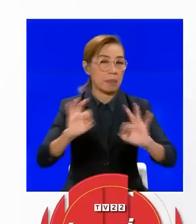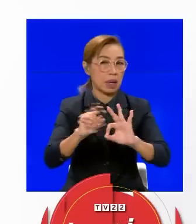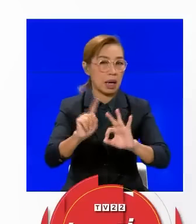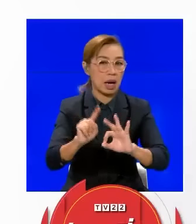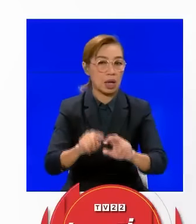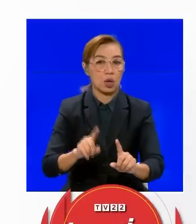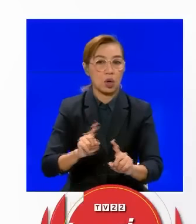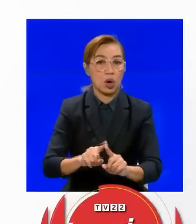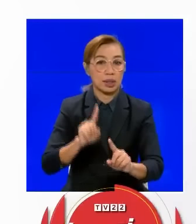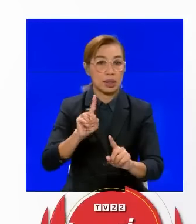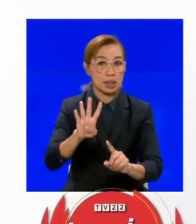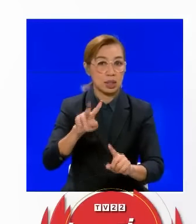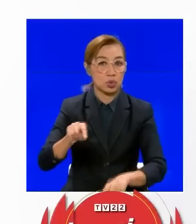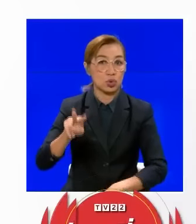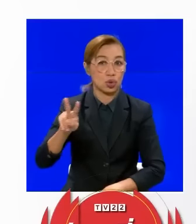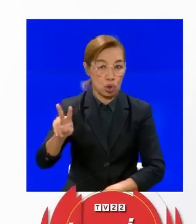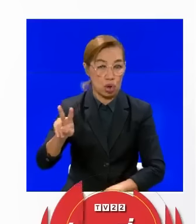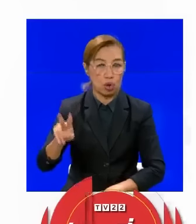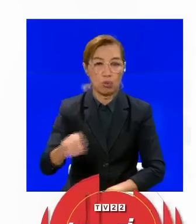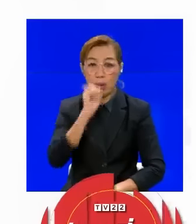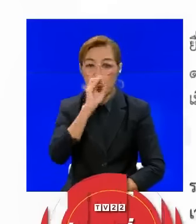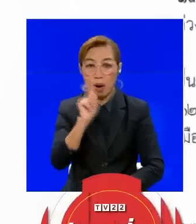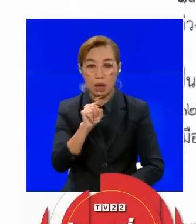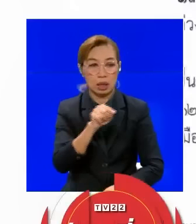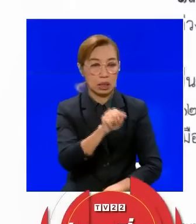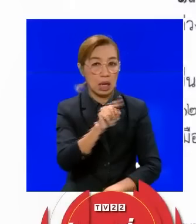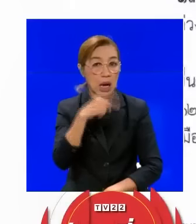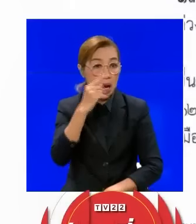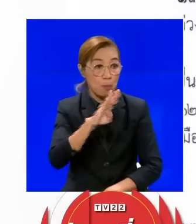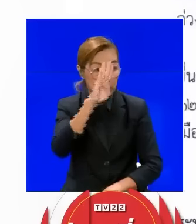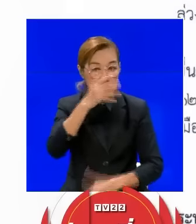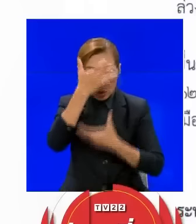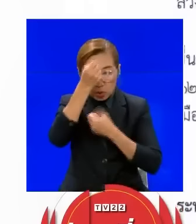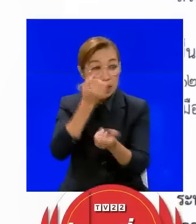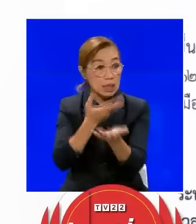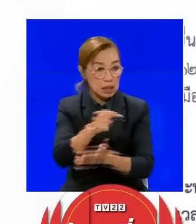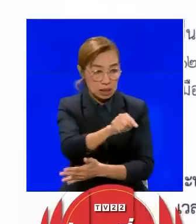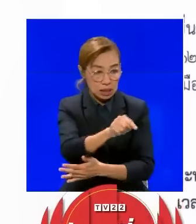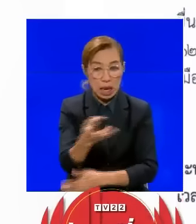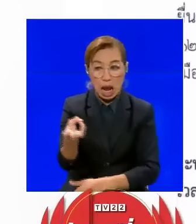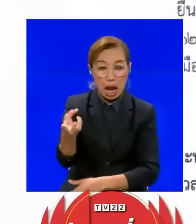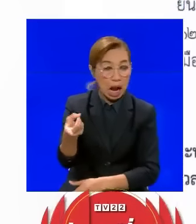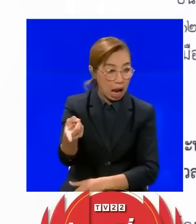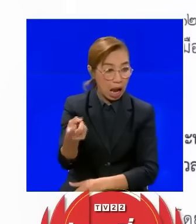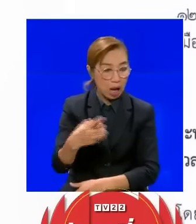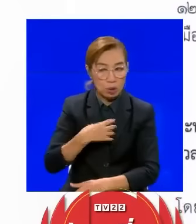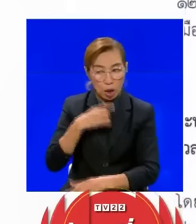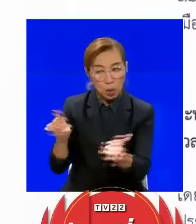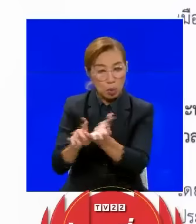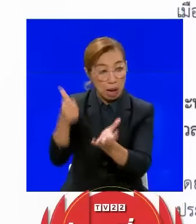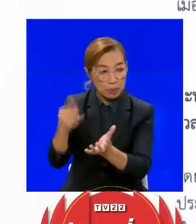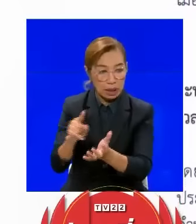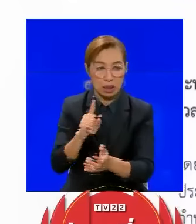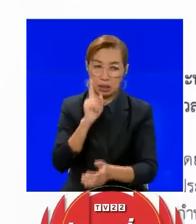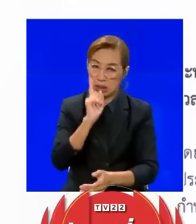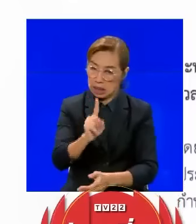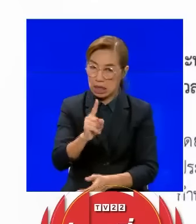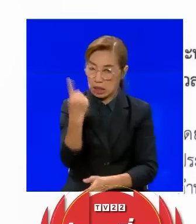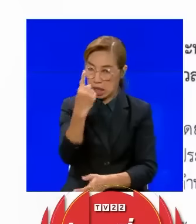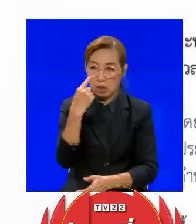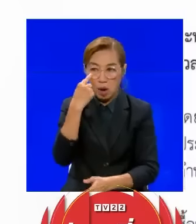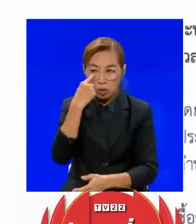ข้อ 4.2 เนี่ยล่ะค่ะออกมาระบุว่าให้ผู้ประมูลดูตัวอย่างข้าวทางกายภาพด้วยสายตาเพื่อประก